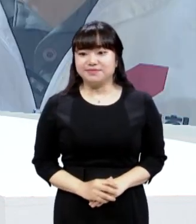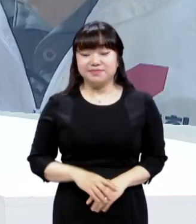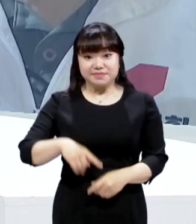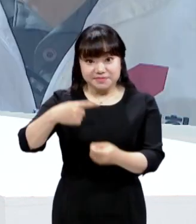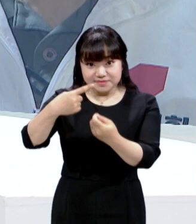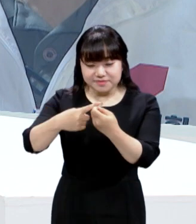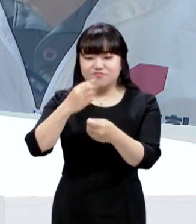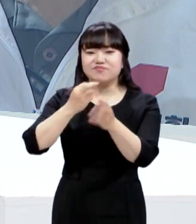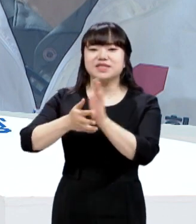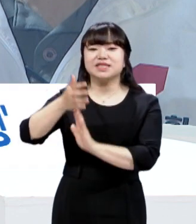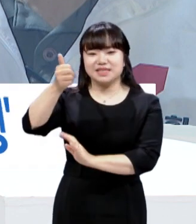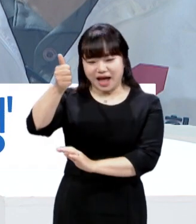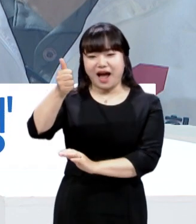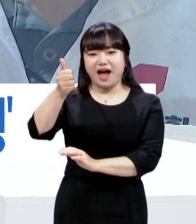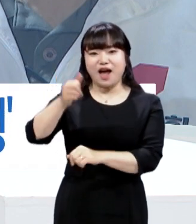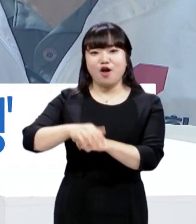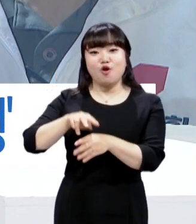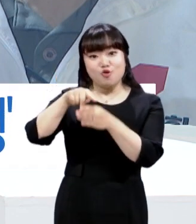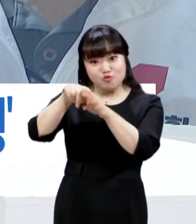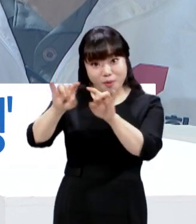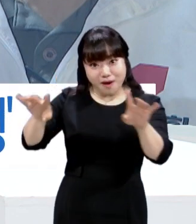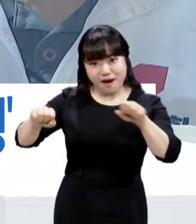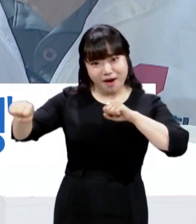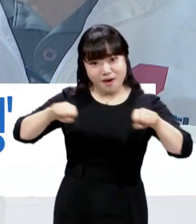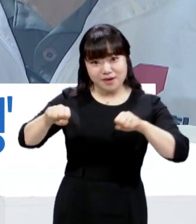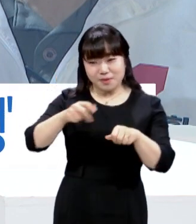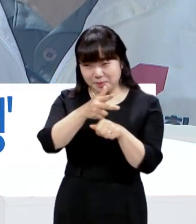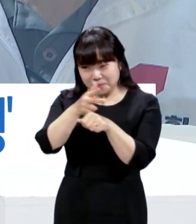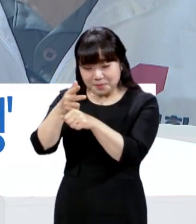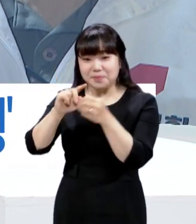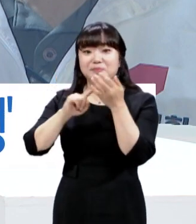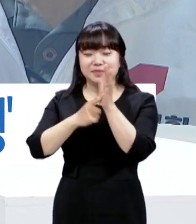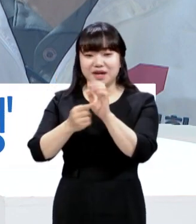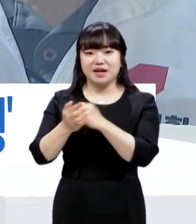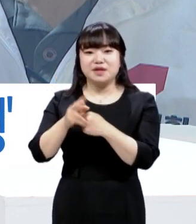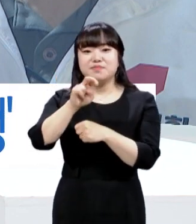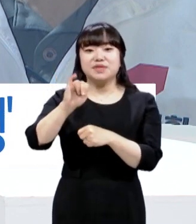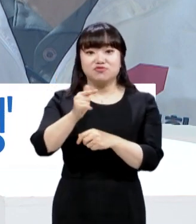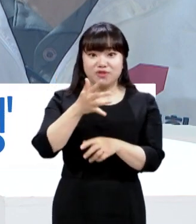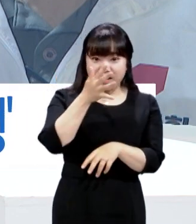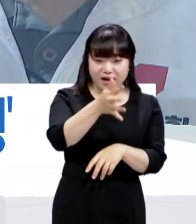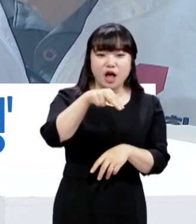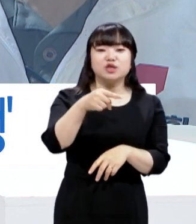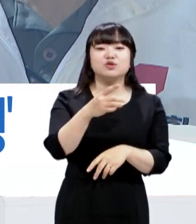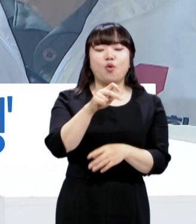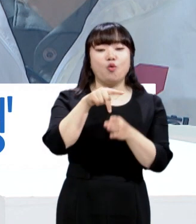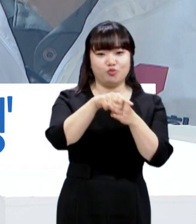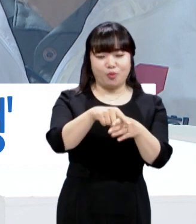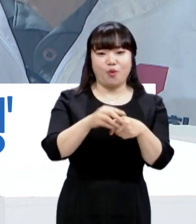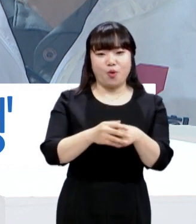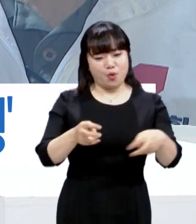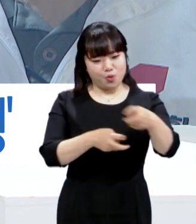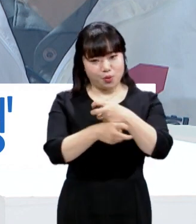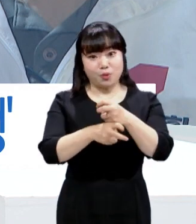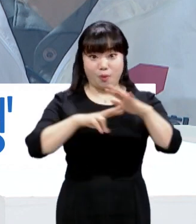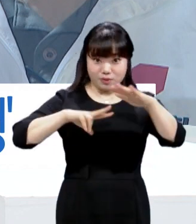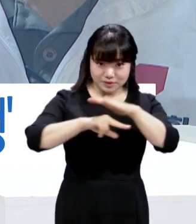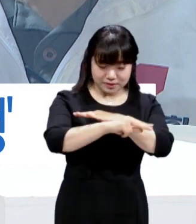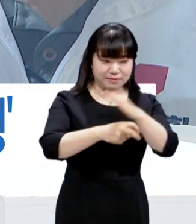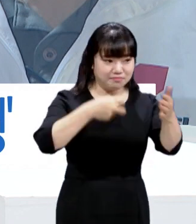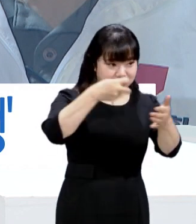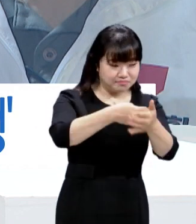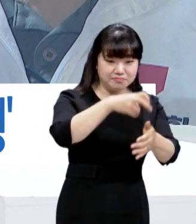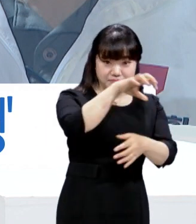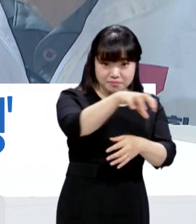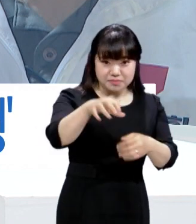4 먼저 서울시장 주요 후보들의 첫 선거 운동 현장을 다녀왔습니다 더러 민주당 송영길 후보는 서울 교통 공사 차량 bg 를